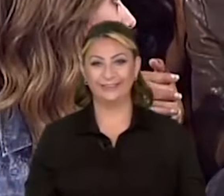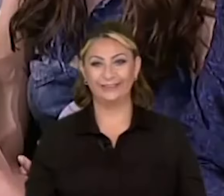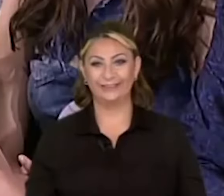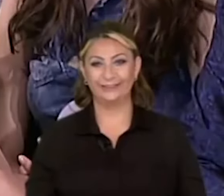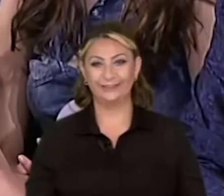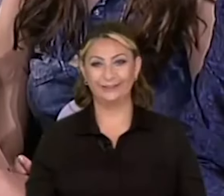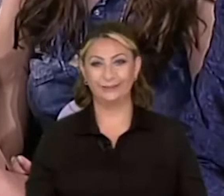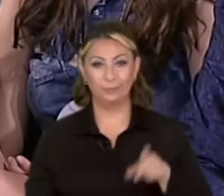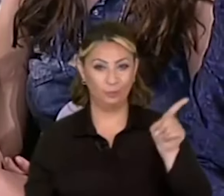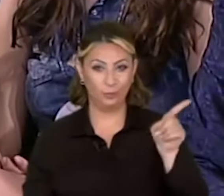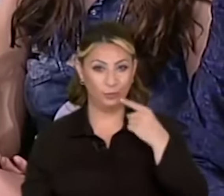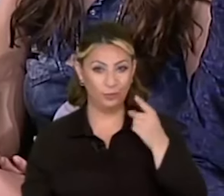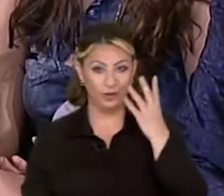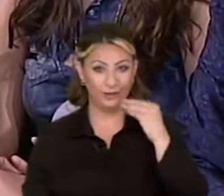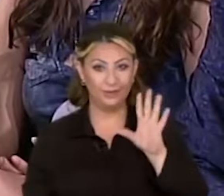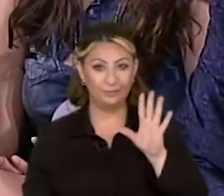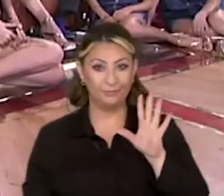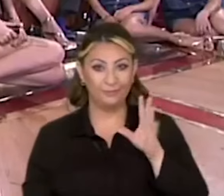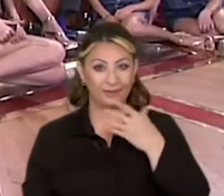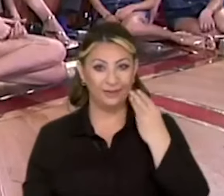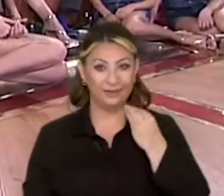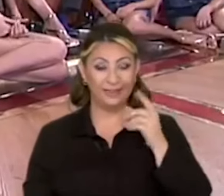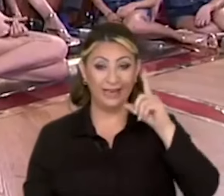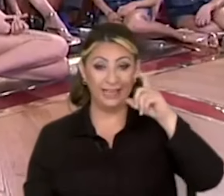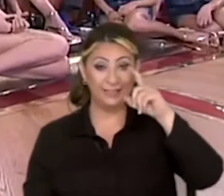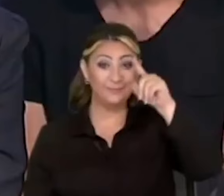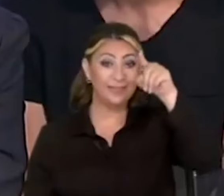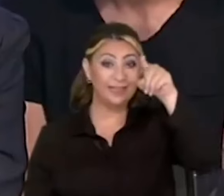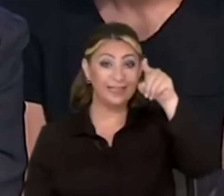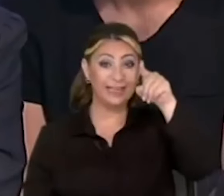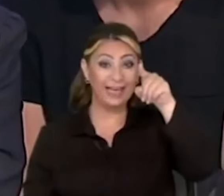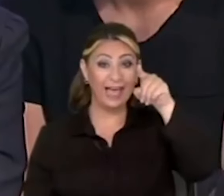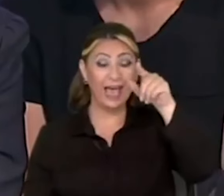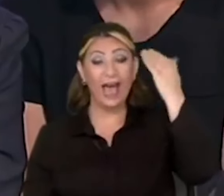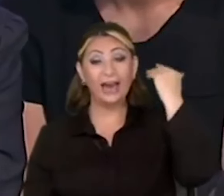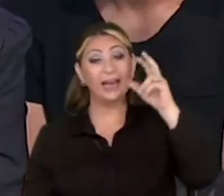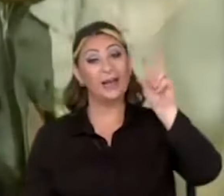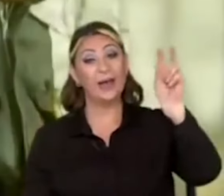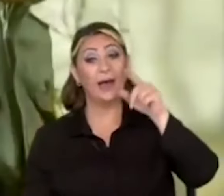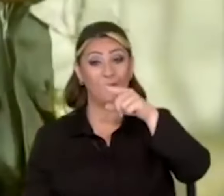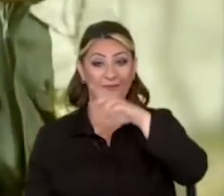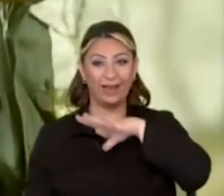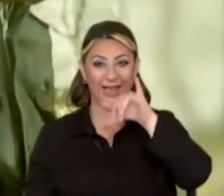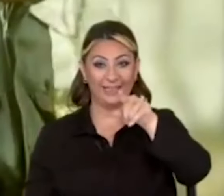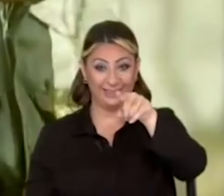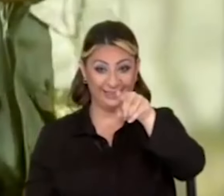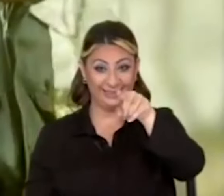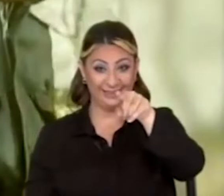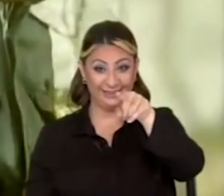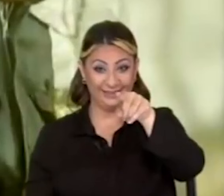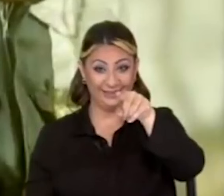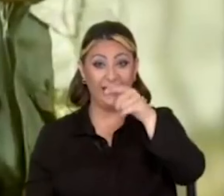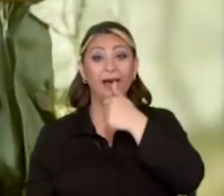Bunu mu kastediyor? Anlamadım yanındaki genç. Resimdeki genç adam. Ya arkana bakarsan göreceksin. Aha orada önlerinde monitör